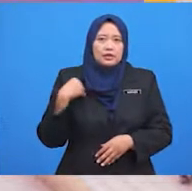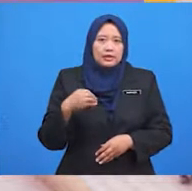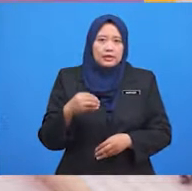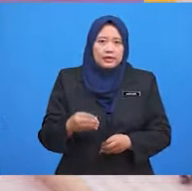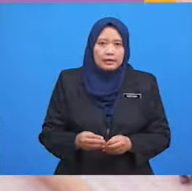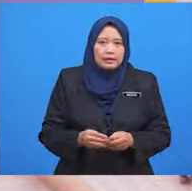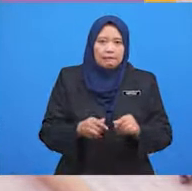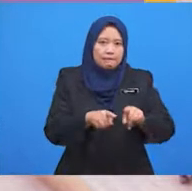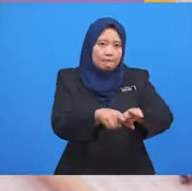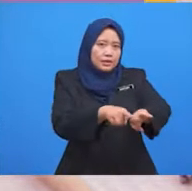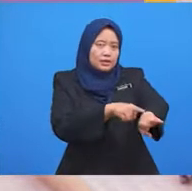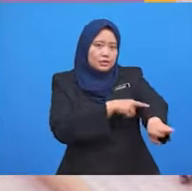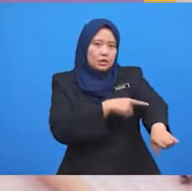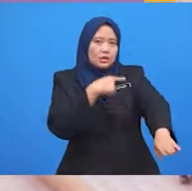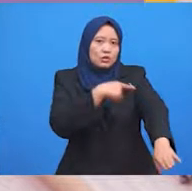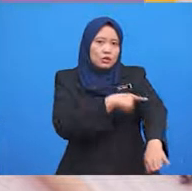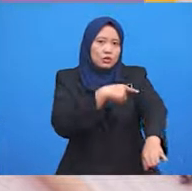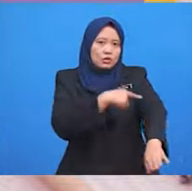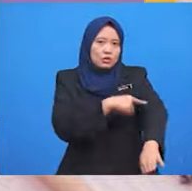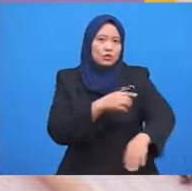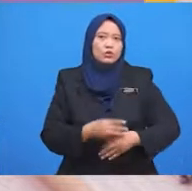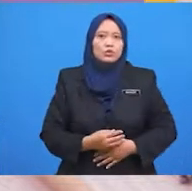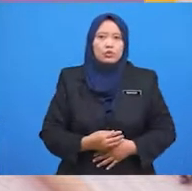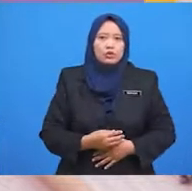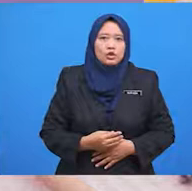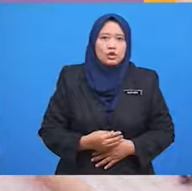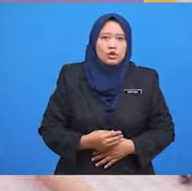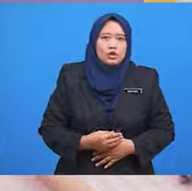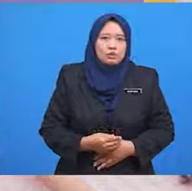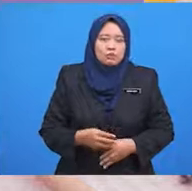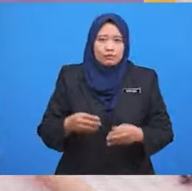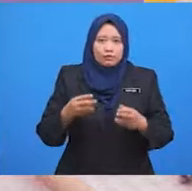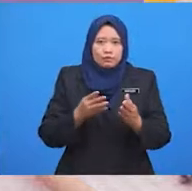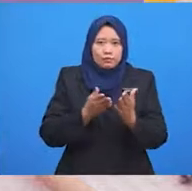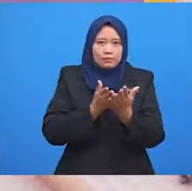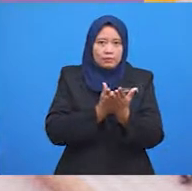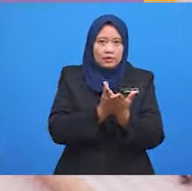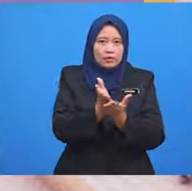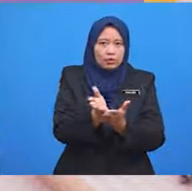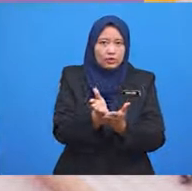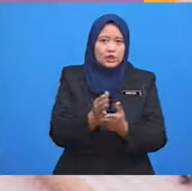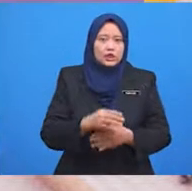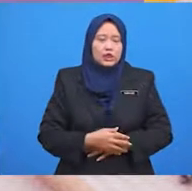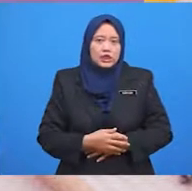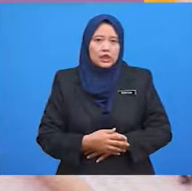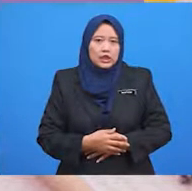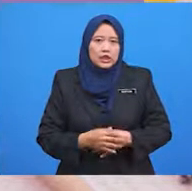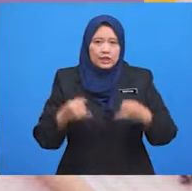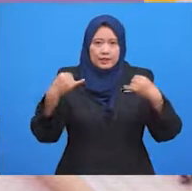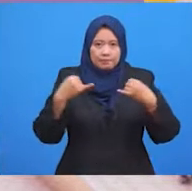juga dapat menegangkan otot-otot yang kendur dan menggelebeh di bahagian perut, lengan dan peha.